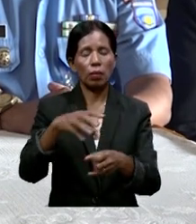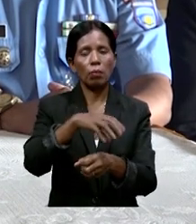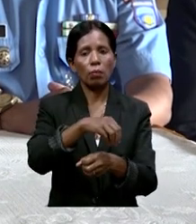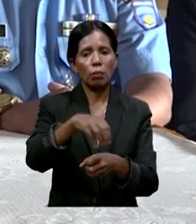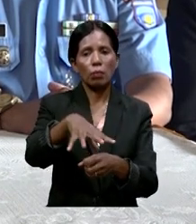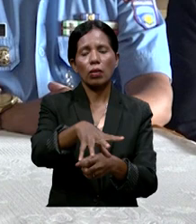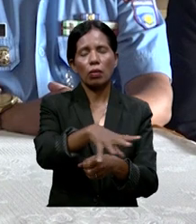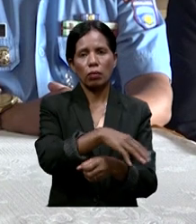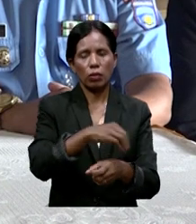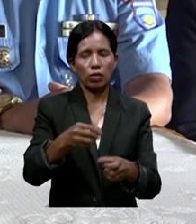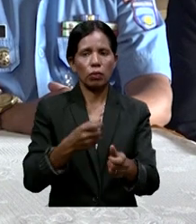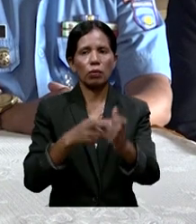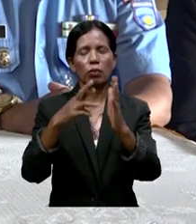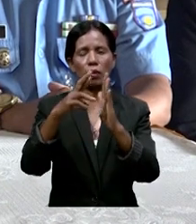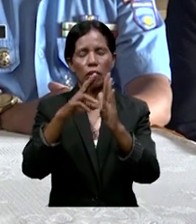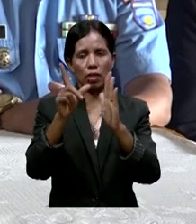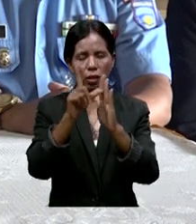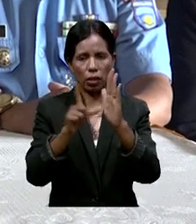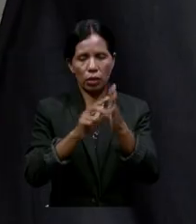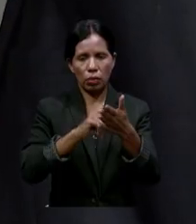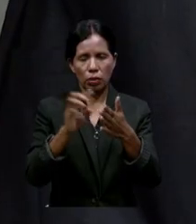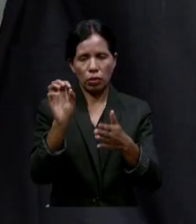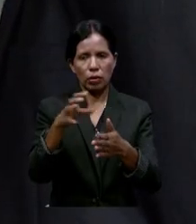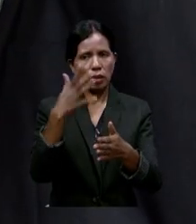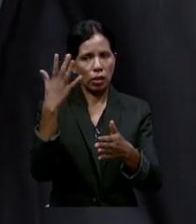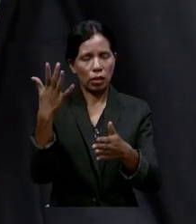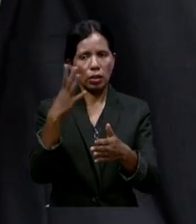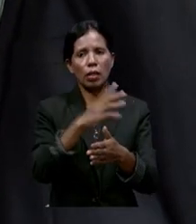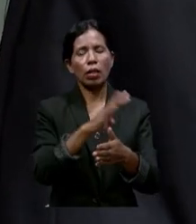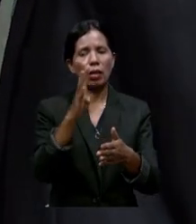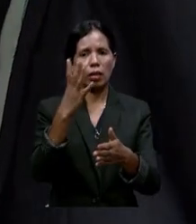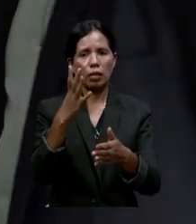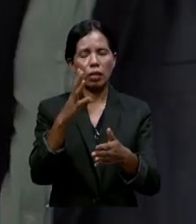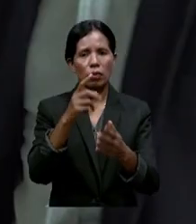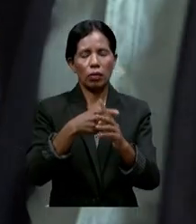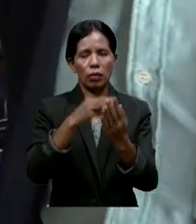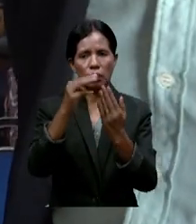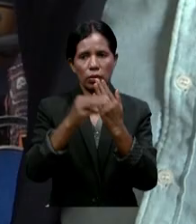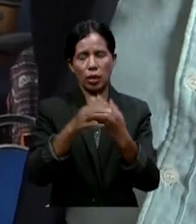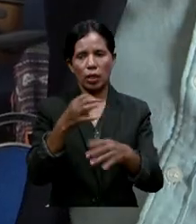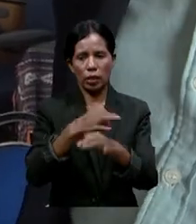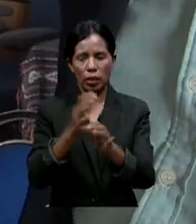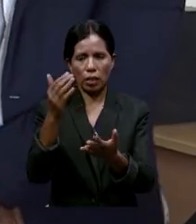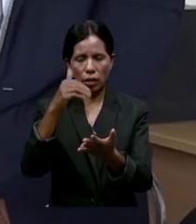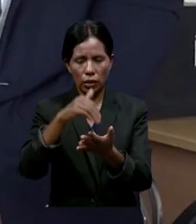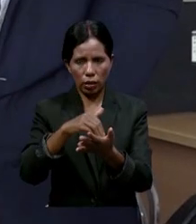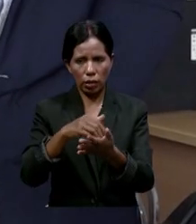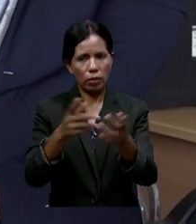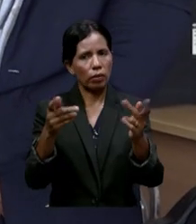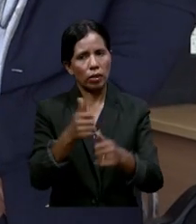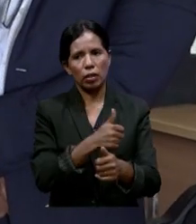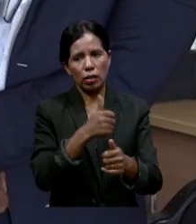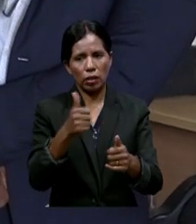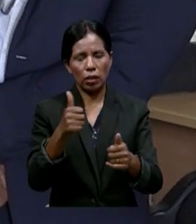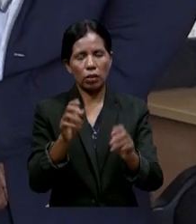harailaran basia ba resolusão número San Resinghat bara ring roron Resinghat Marsu tambah sei hadiah Vila Fali kondisong balung